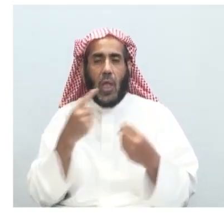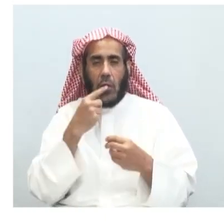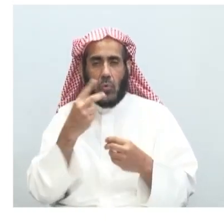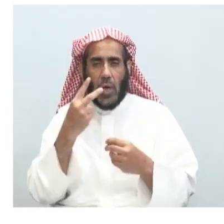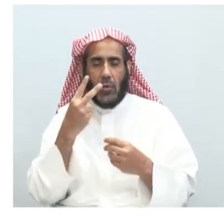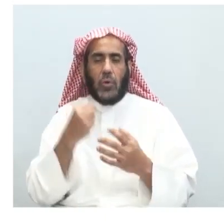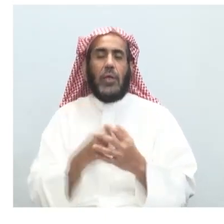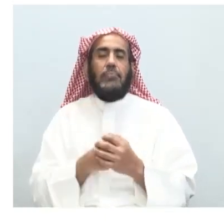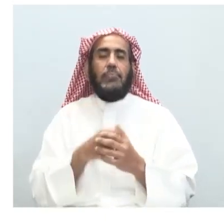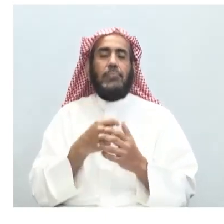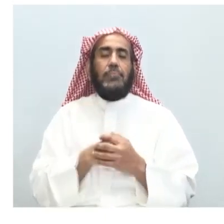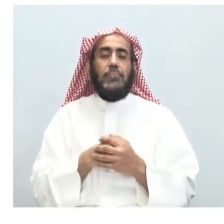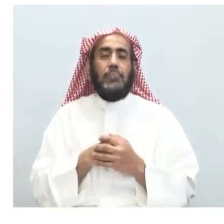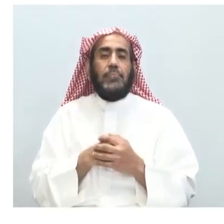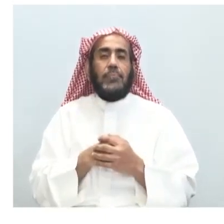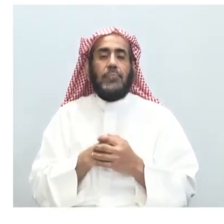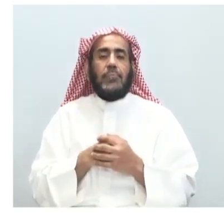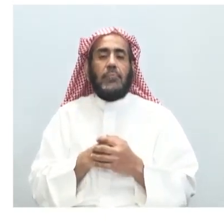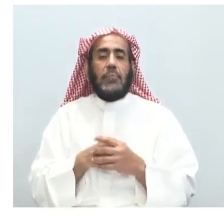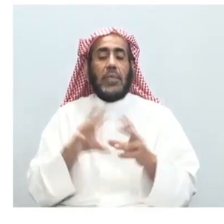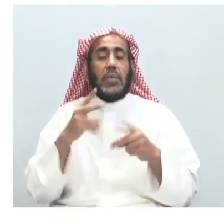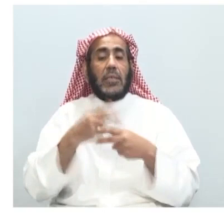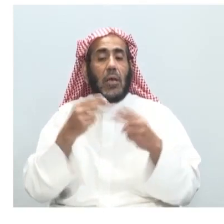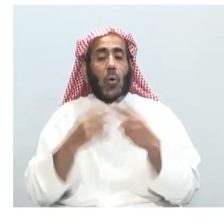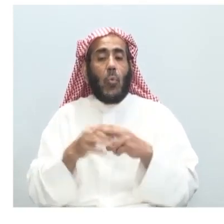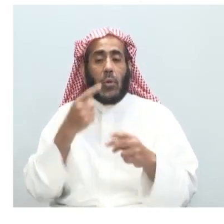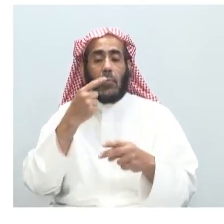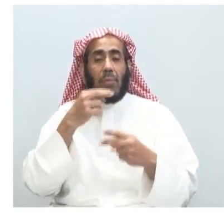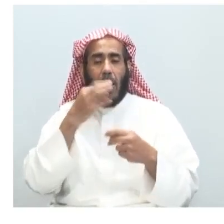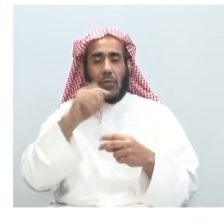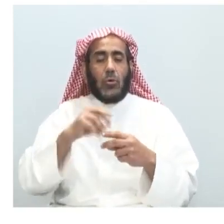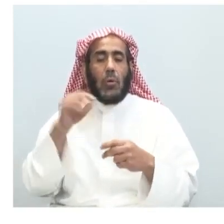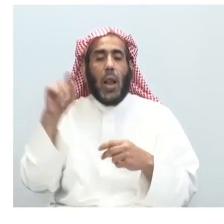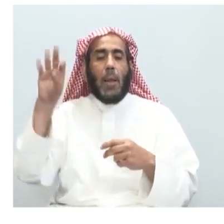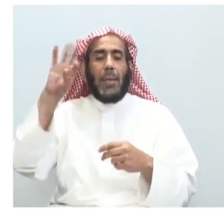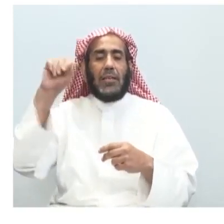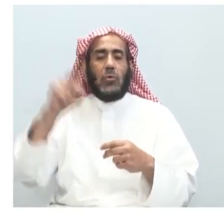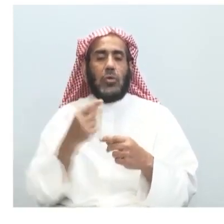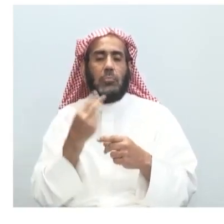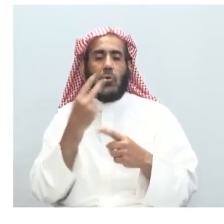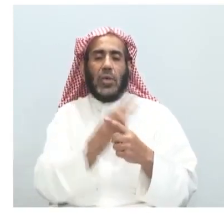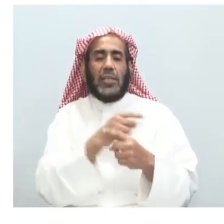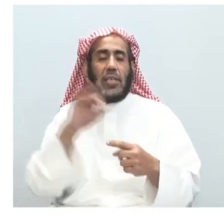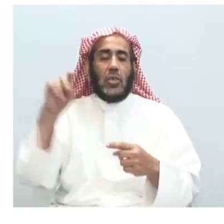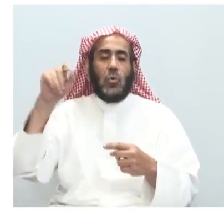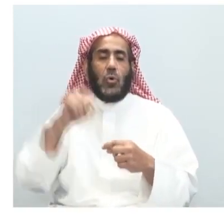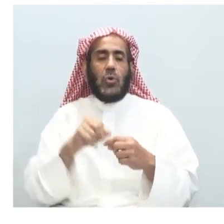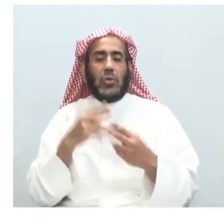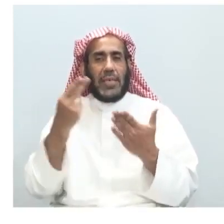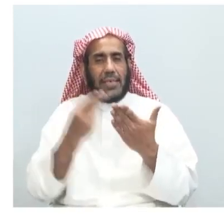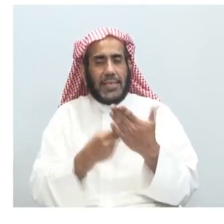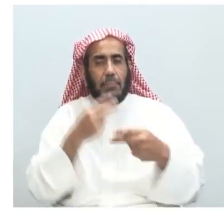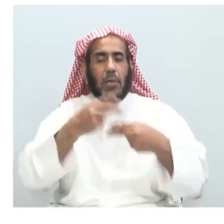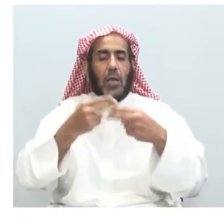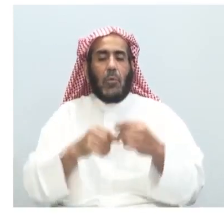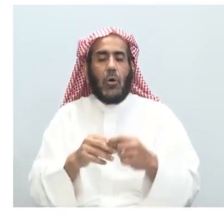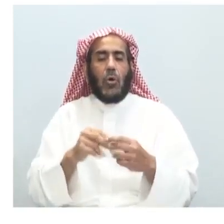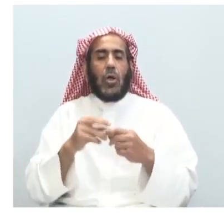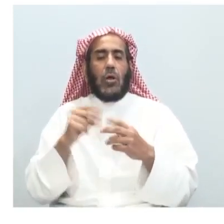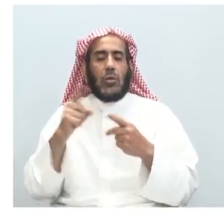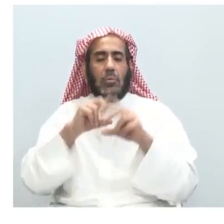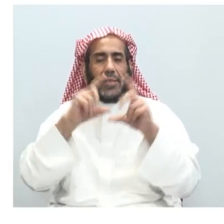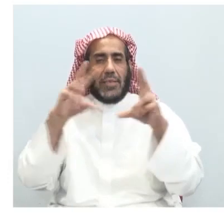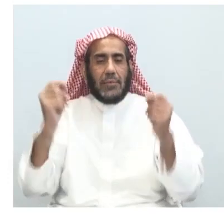سكر ثنائي يتكون السكر الثنائي المالتوز من وحدتي جلوكوز ارسم تركيبه من وحده